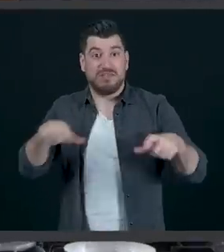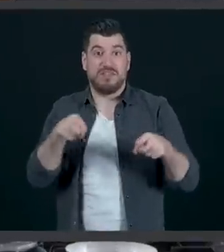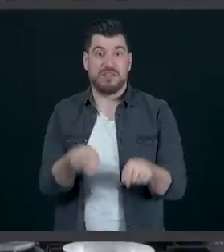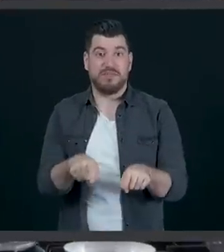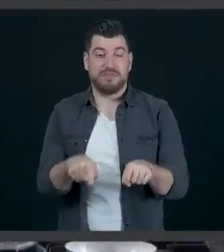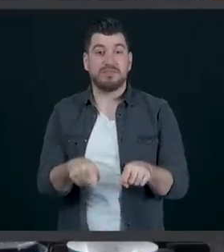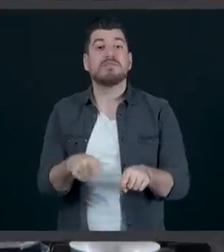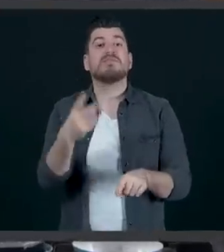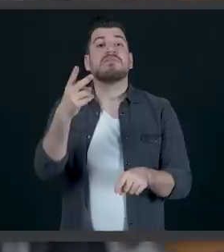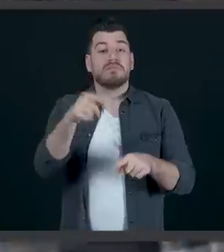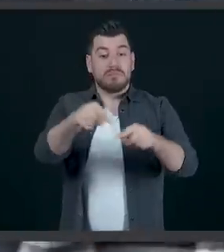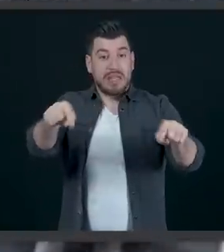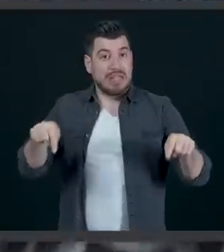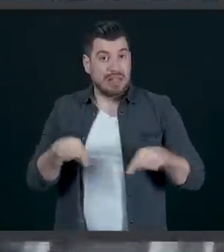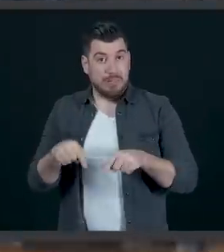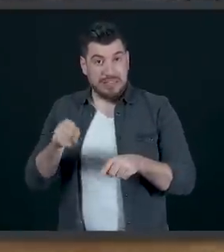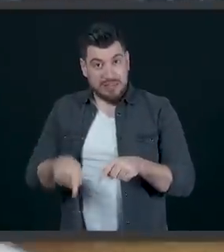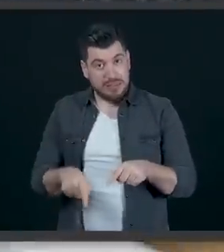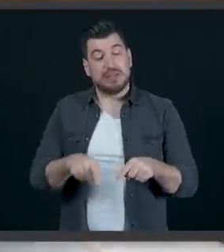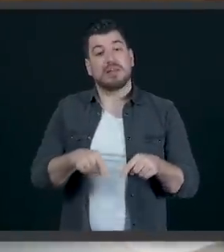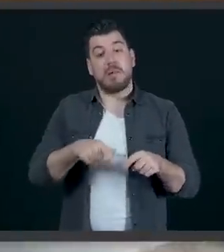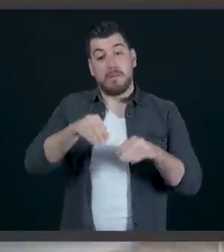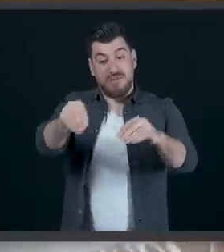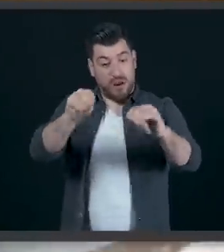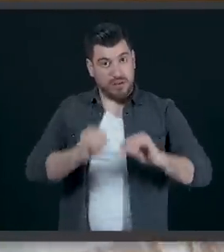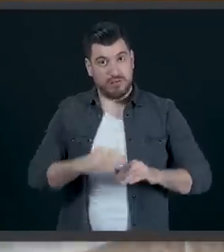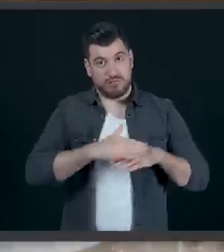αυτό. Θα ρίξω μία μεμβράνη από εδώ